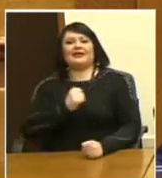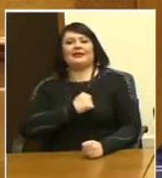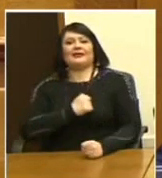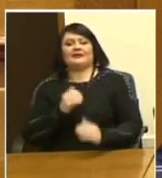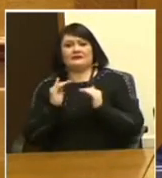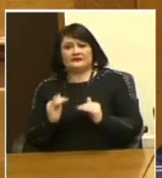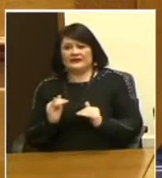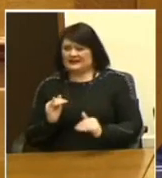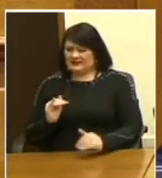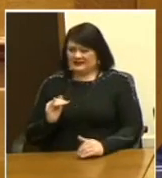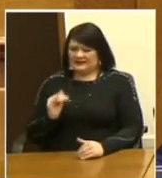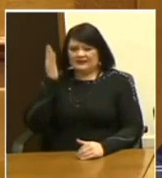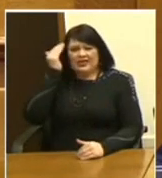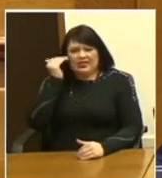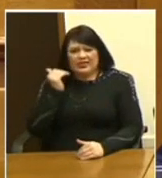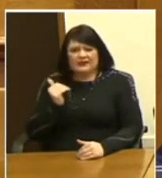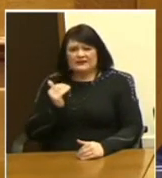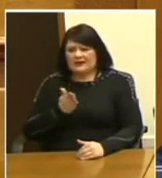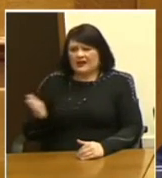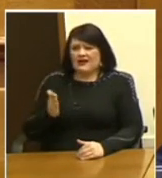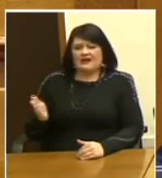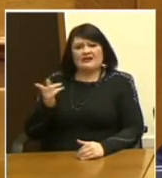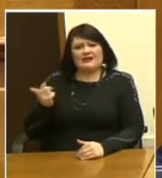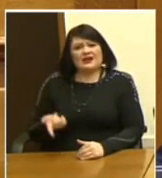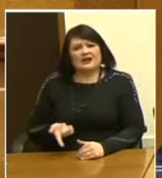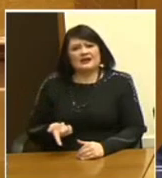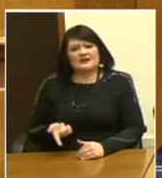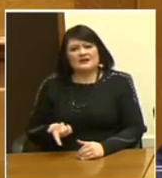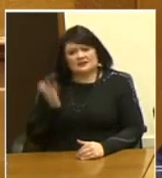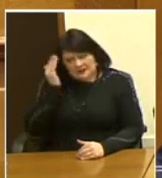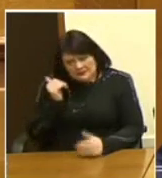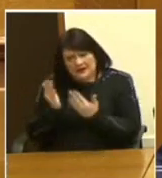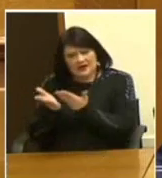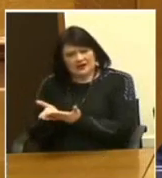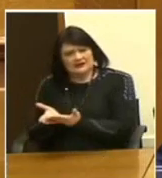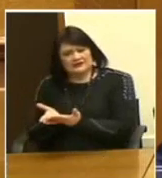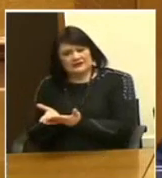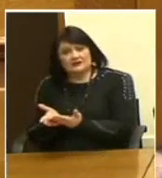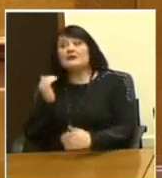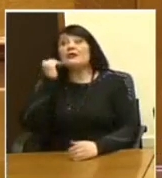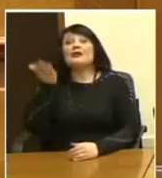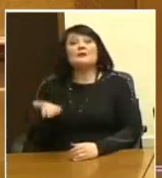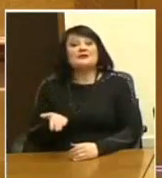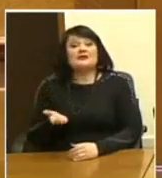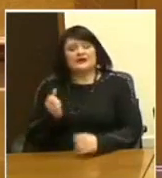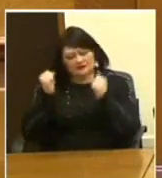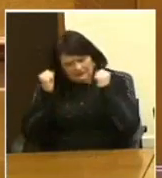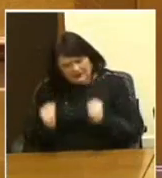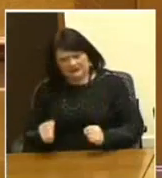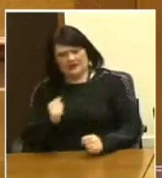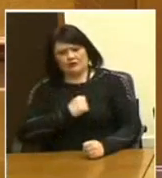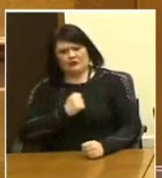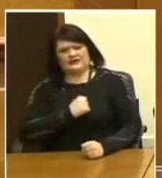σας έχει επηρεάσει αυτή η ακραία πτέρυγα του κόμματός σας, κύριε Μητσοτάκη, να αμφισβητείτε θεμελιώδεις αρχές που μοιράζεται